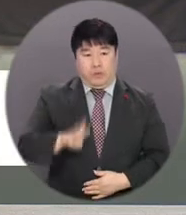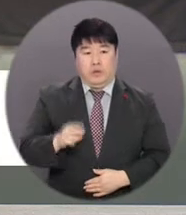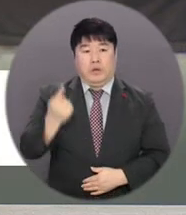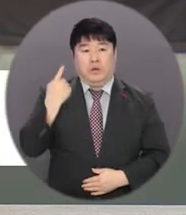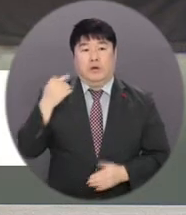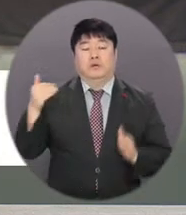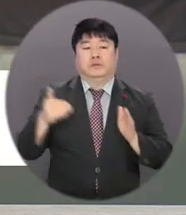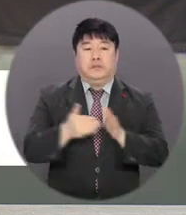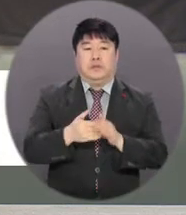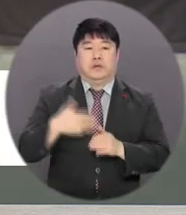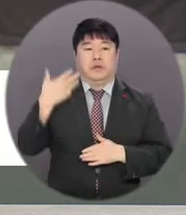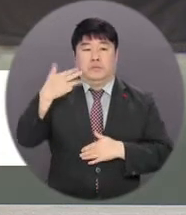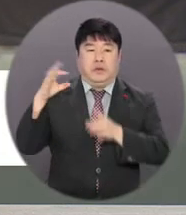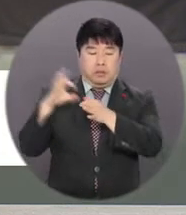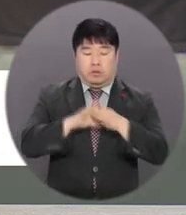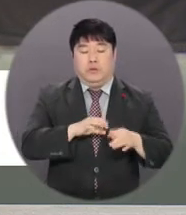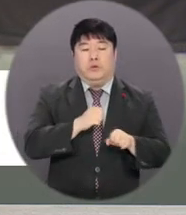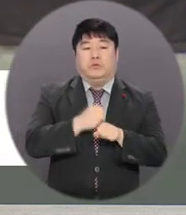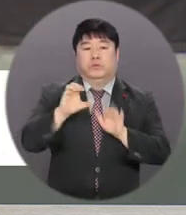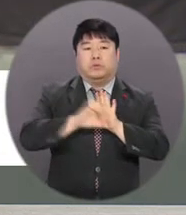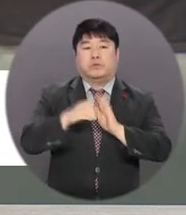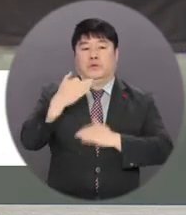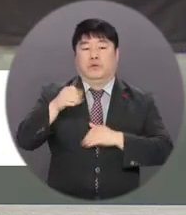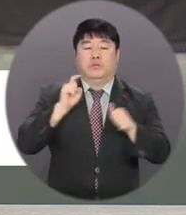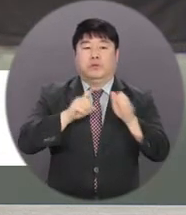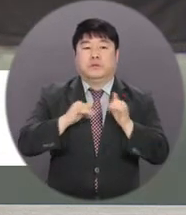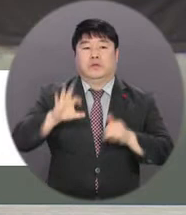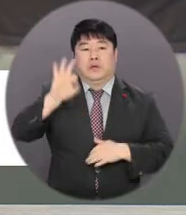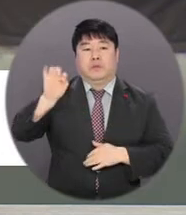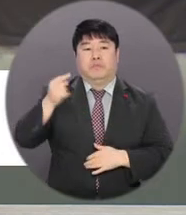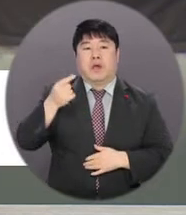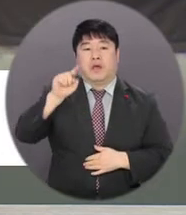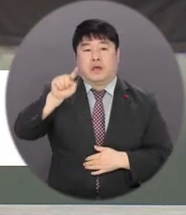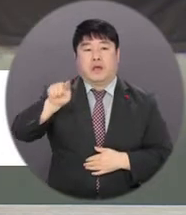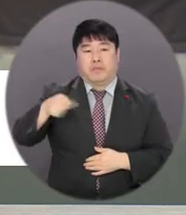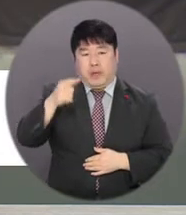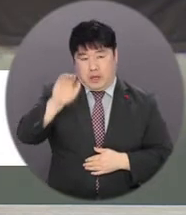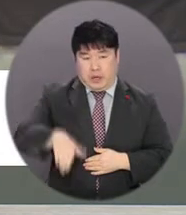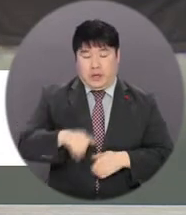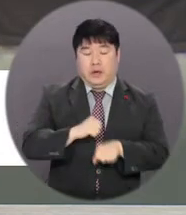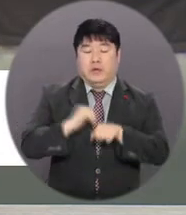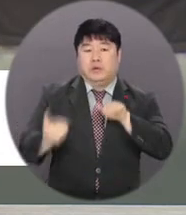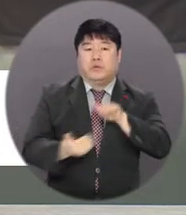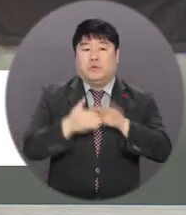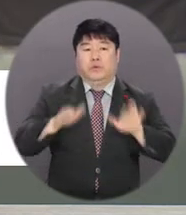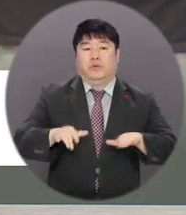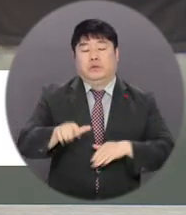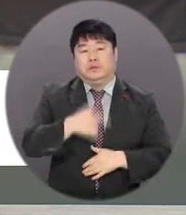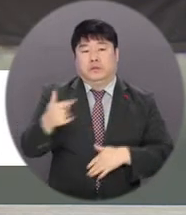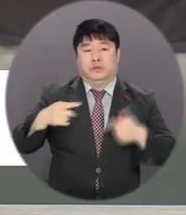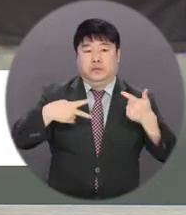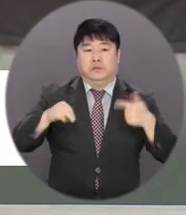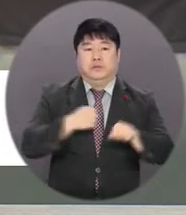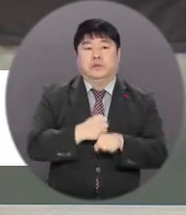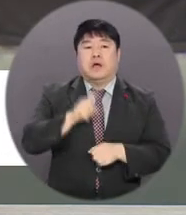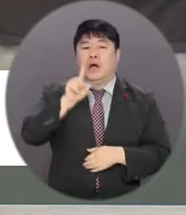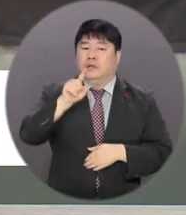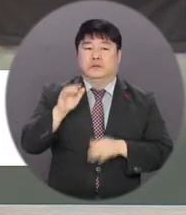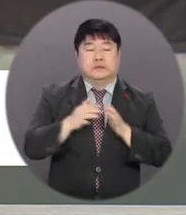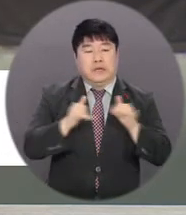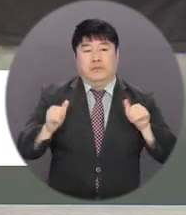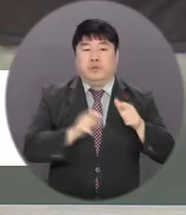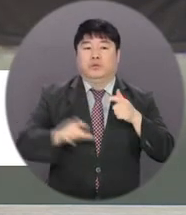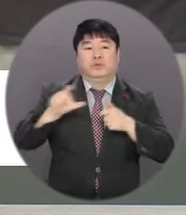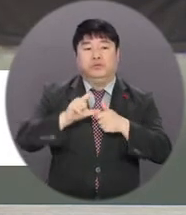광주에서는 어제까지 8일 연속 코로나19 확진자가 두 자릿수를 기록했는데 오늘은 저녁 6시 기준 한 명도 추가로